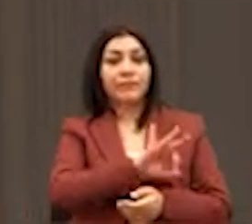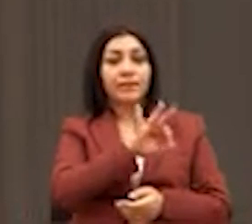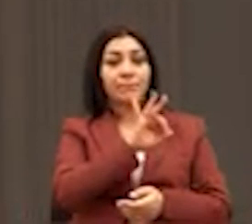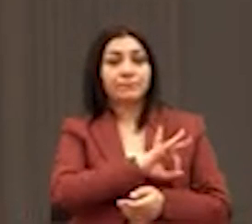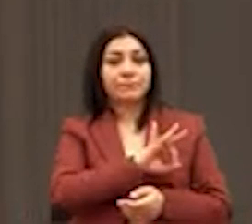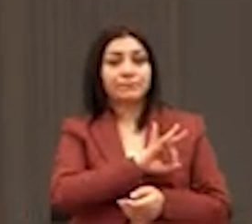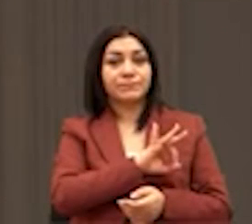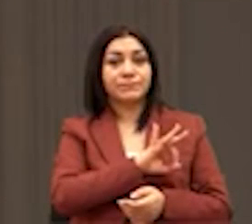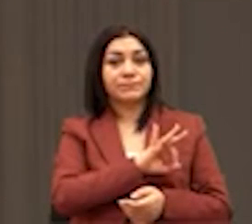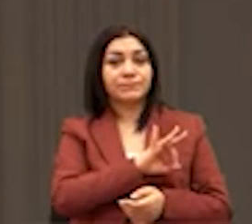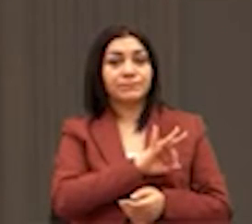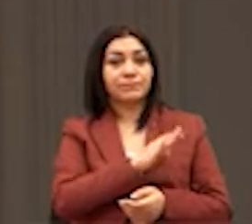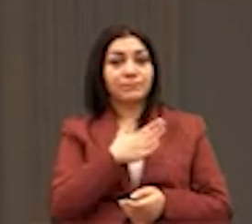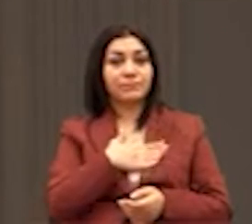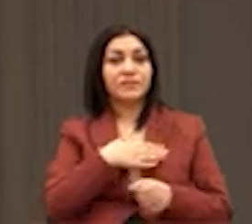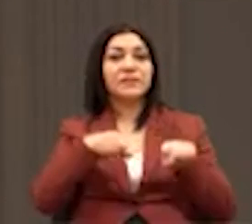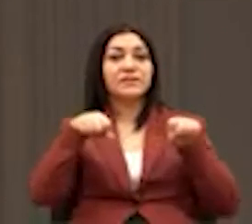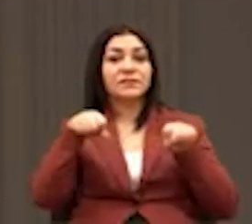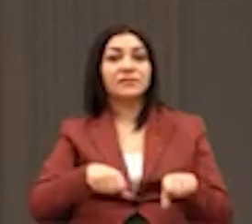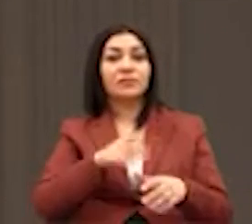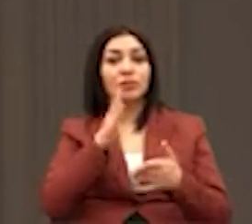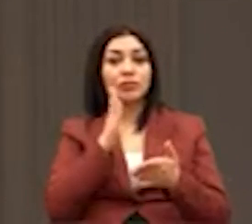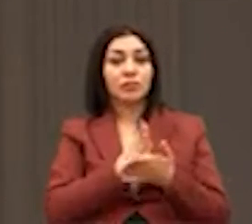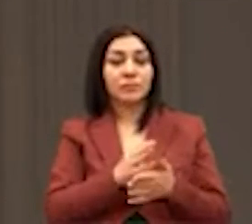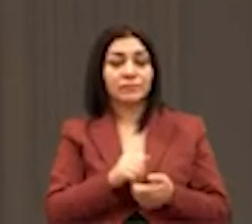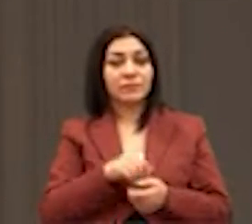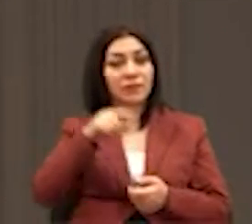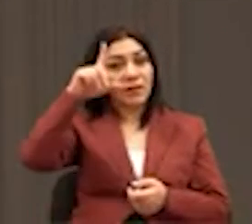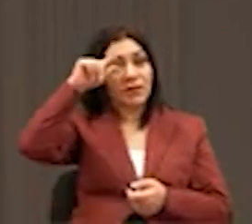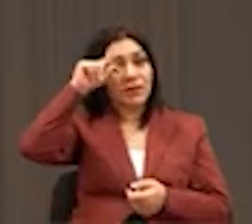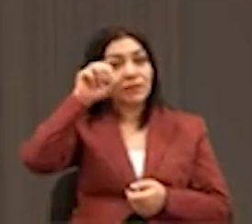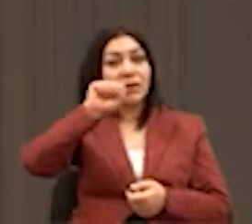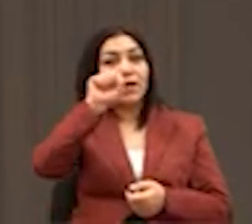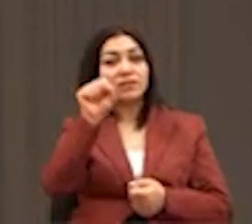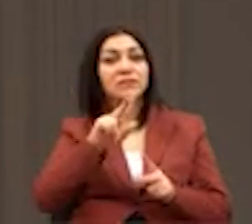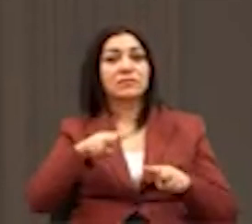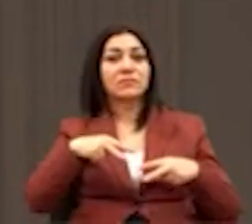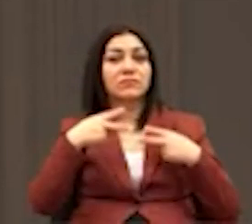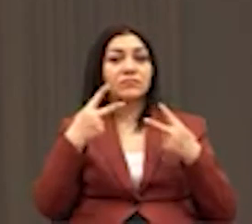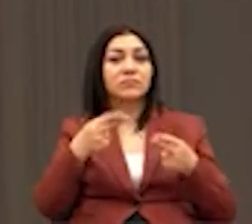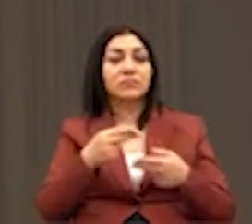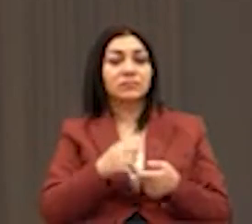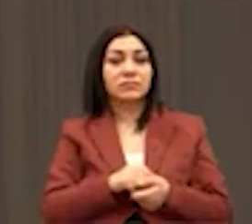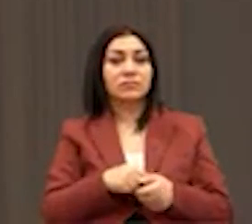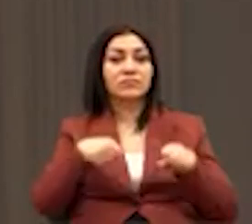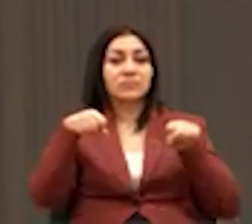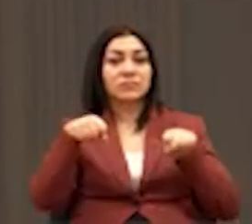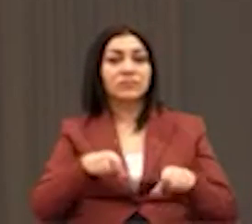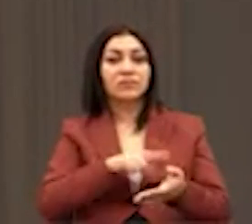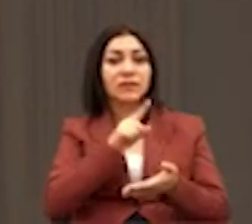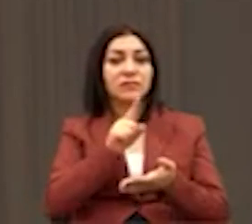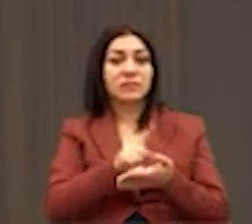որի օգտագործման վրա մենք իրավունք ունենք, և հայաստանցիները, և արցախցիները, սա իրավունքի հարց